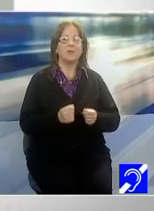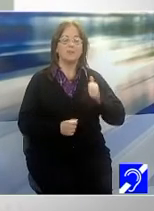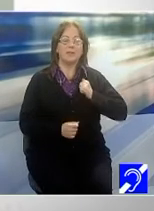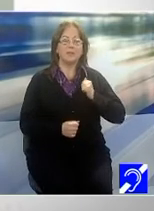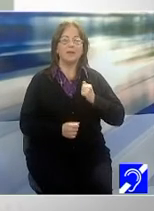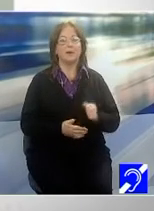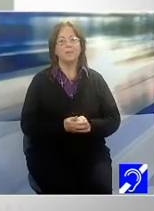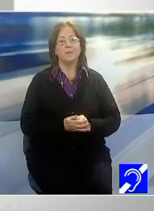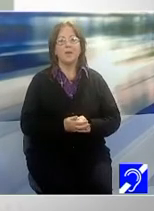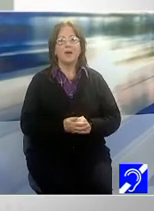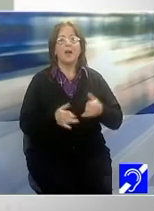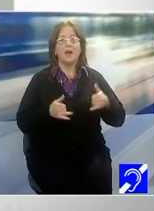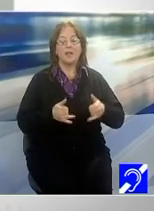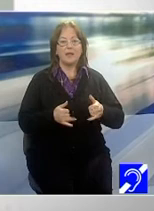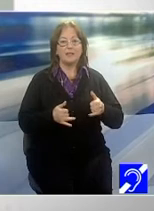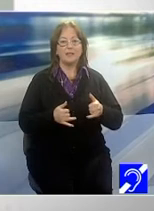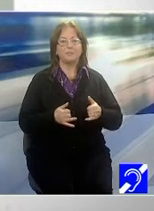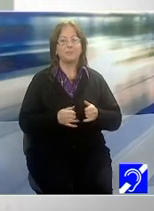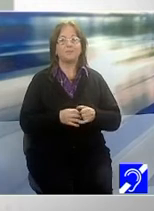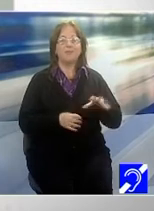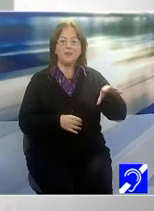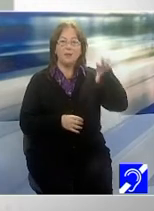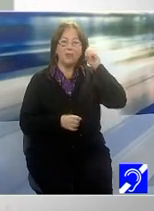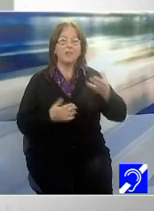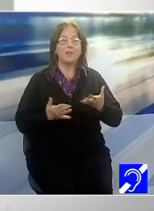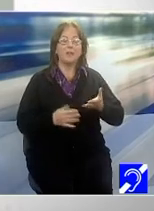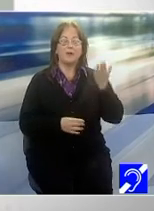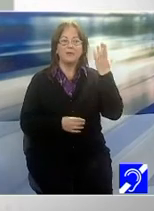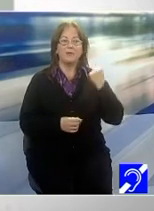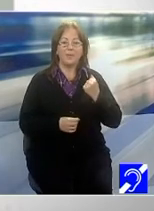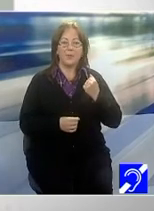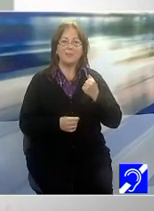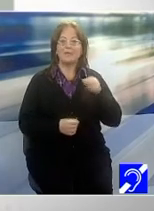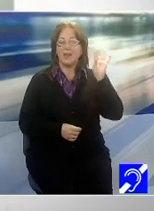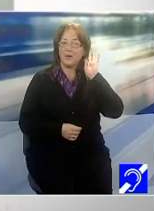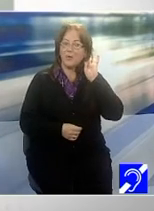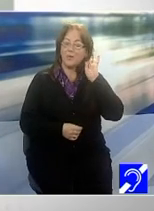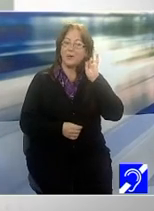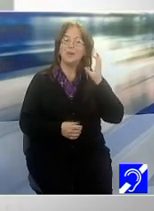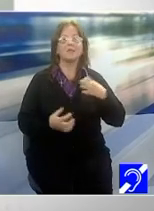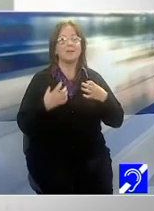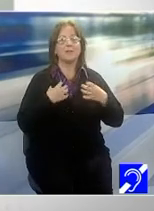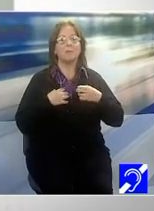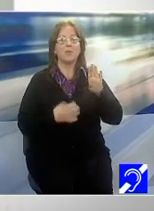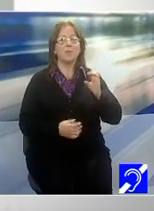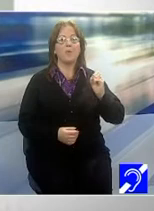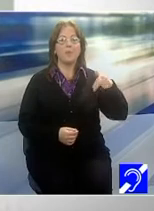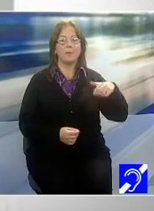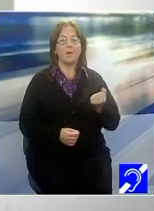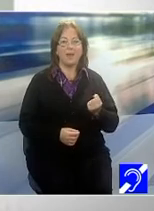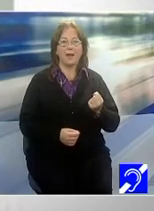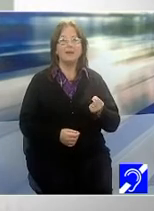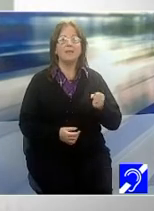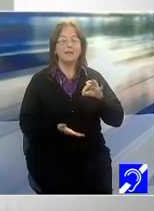propun să aflăm care au fost ecourile spectacolului Boema de Giacomo Puccini, care a fost oferit duminică,